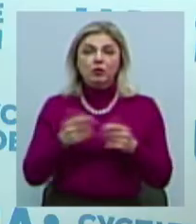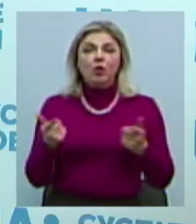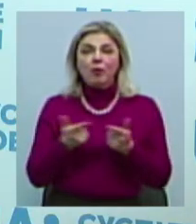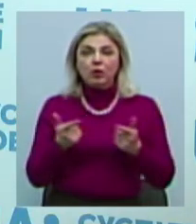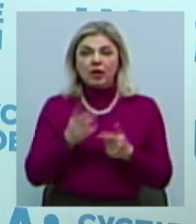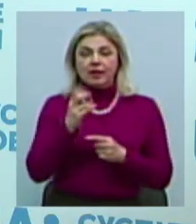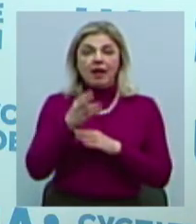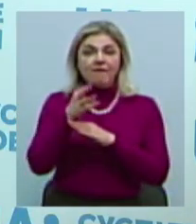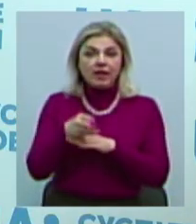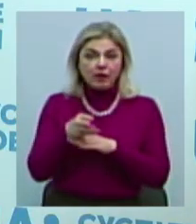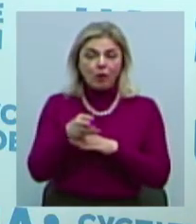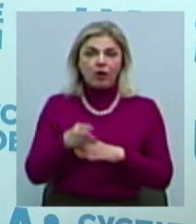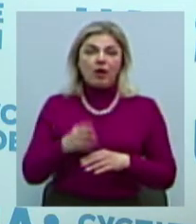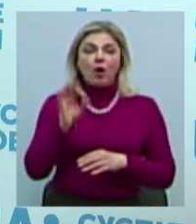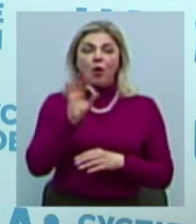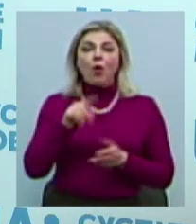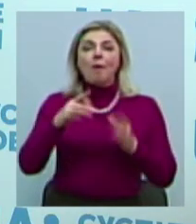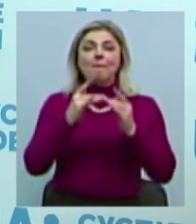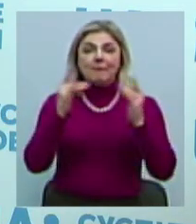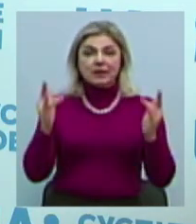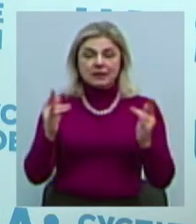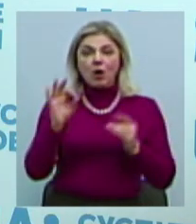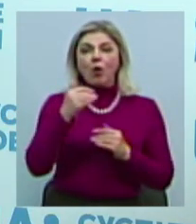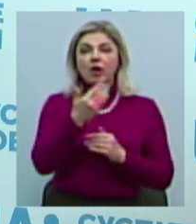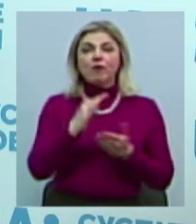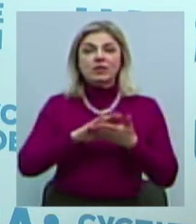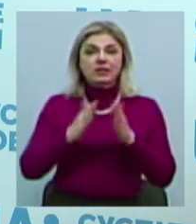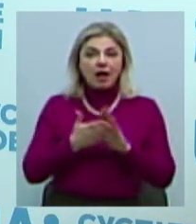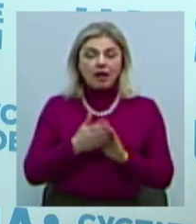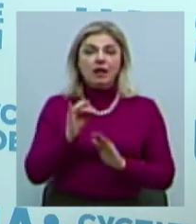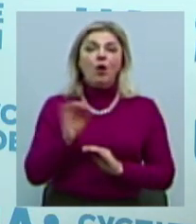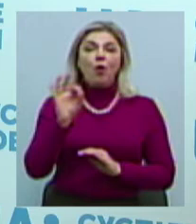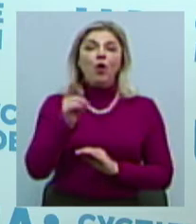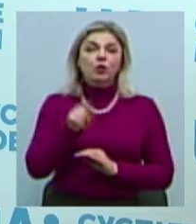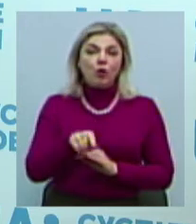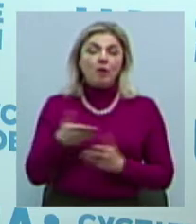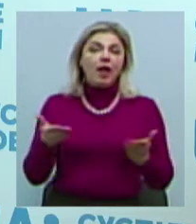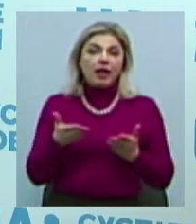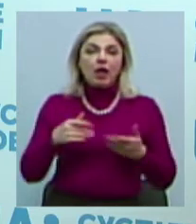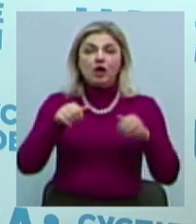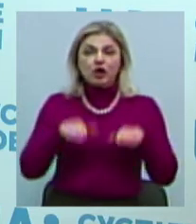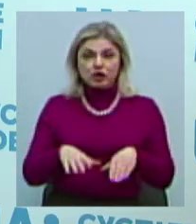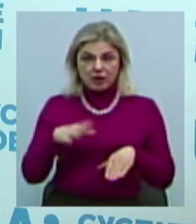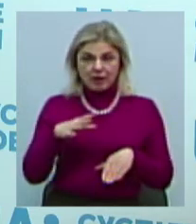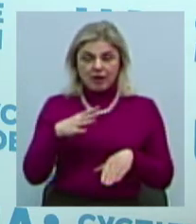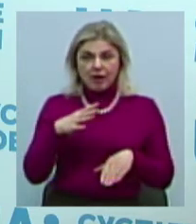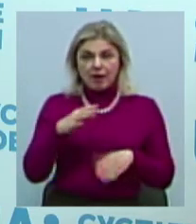відео, про міст, про його стан і про те, які вже рішення були прийняті з